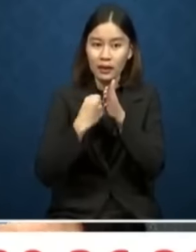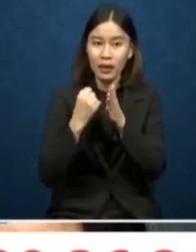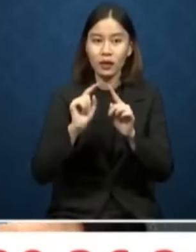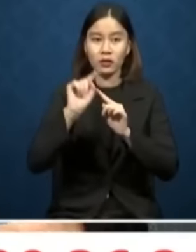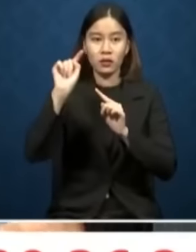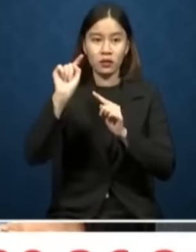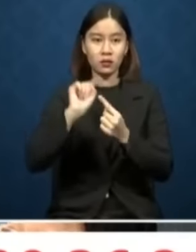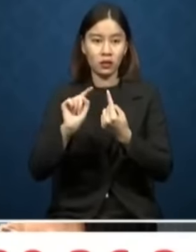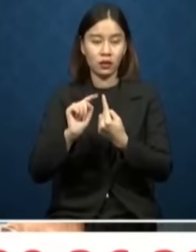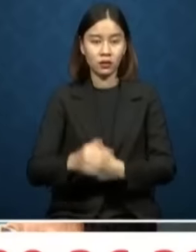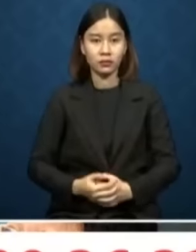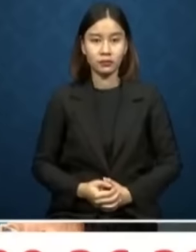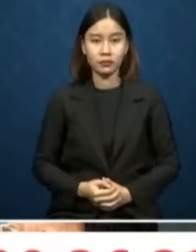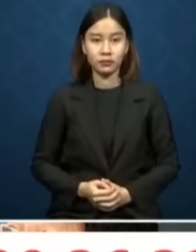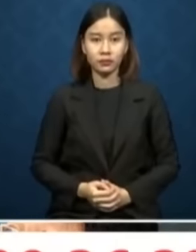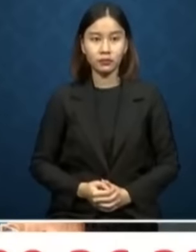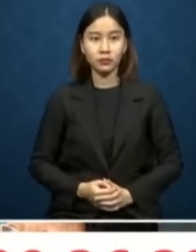1